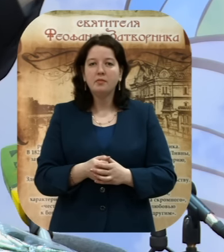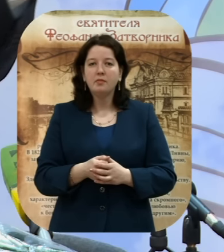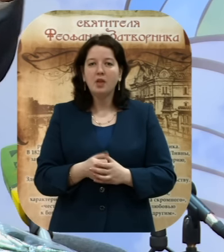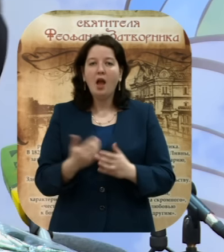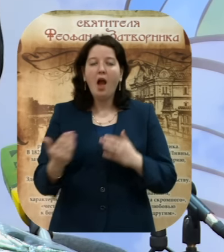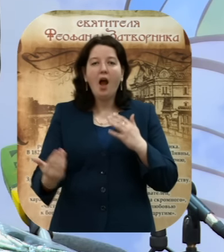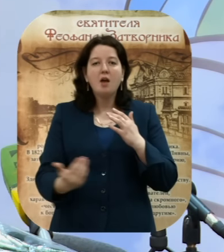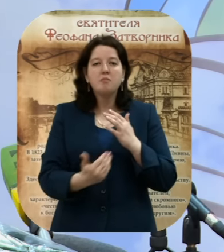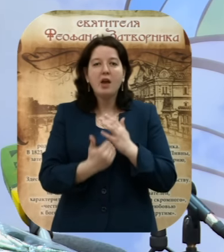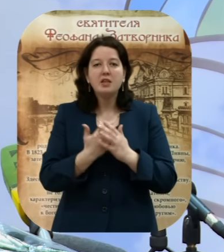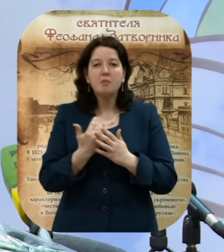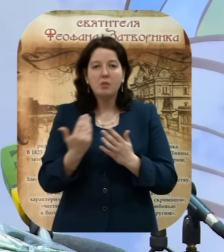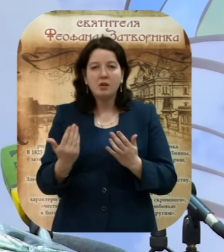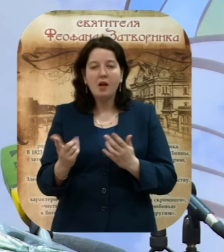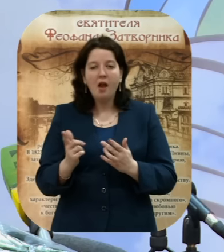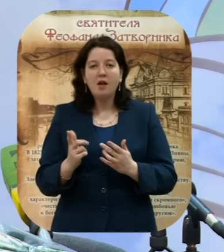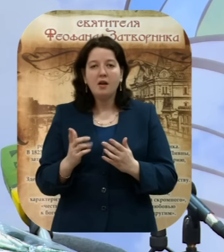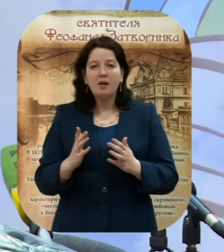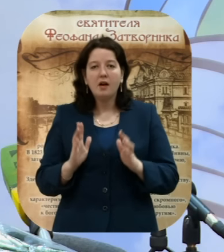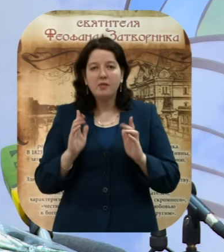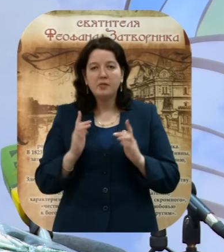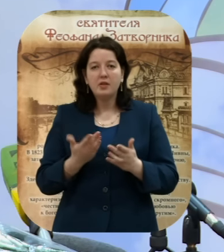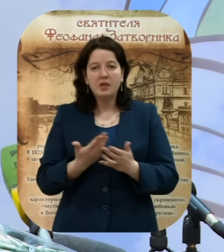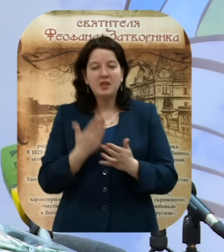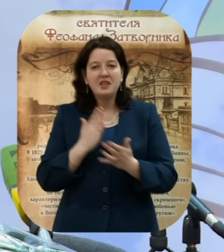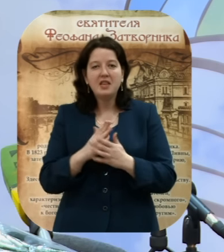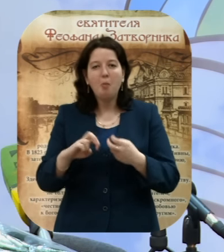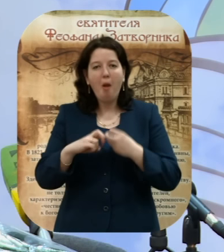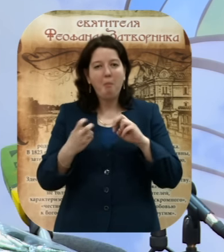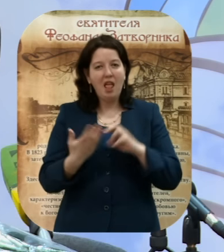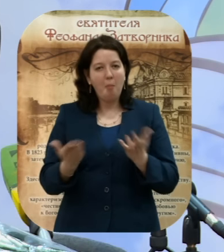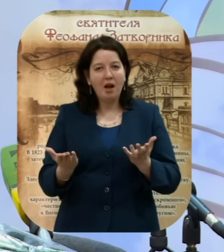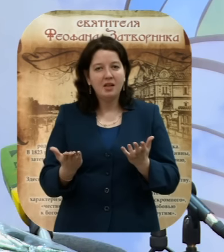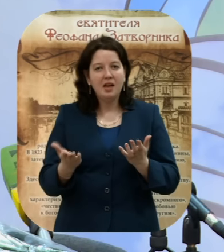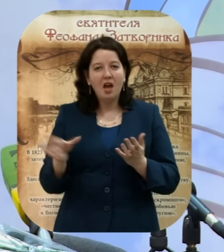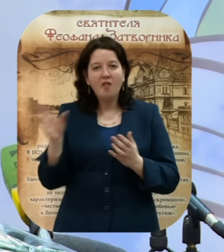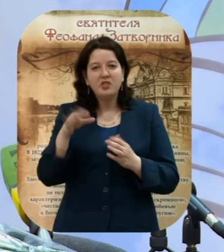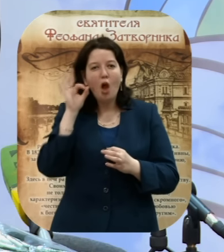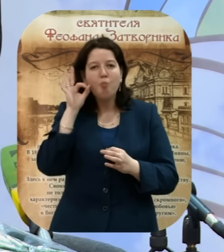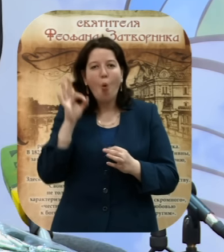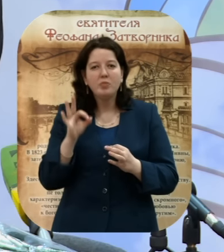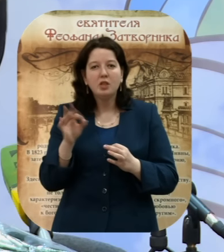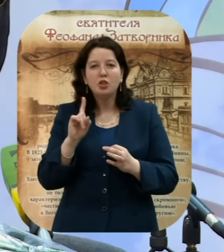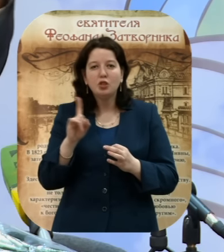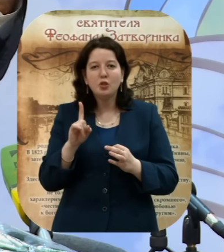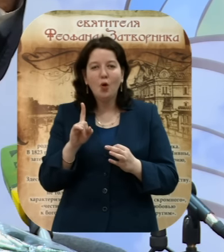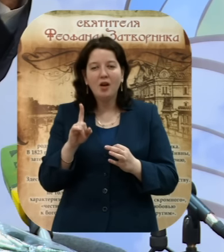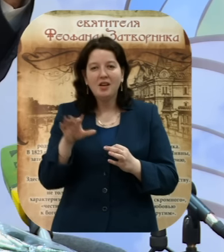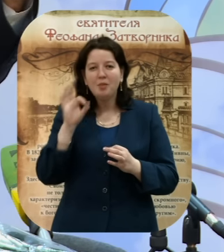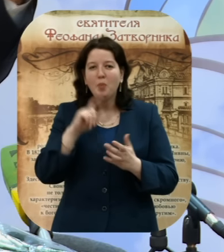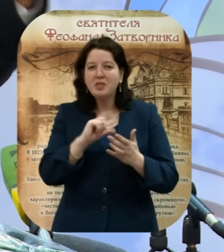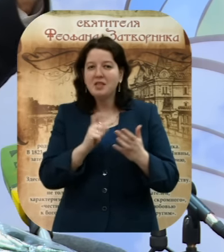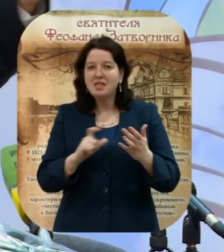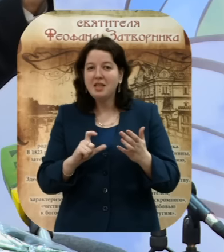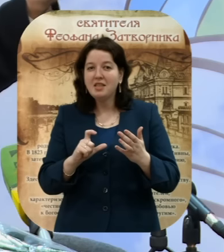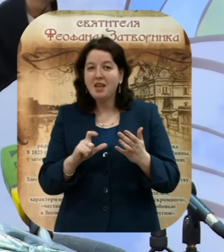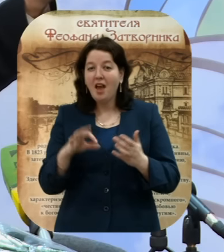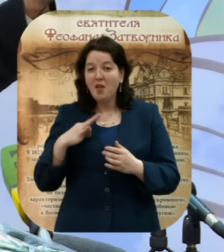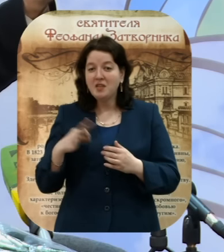Опять мы с вами оказываемся перед какой проблемой? Ведь все же мы помним прекрасно, кроха. Сын пришел к отцу и